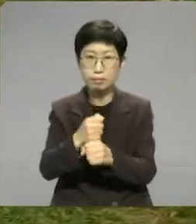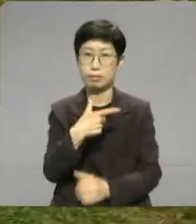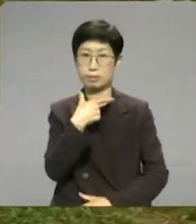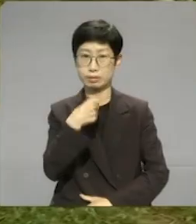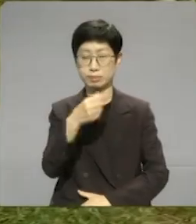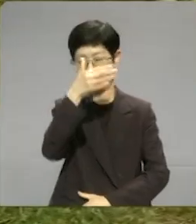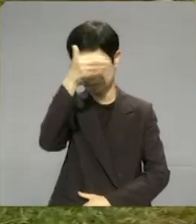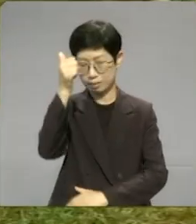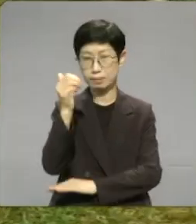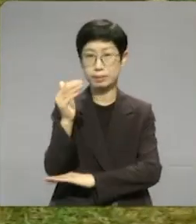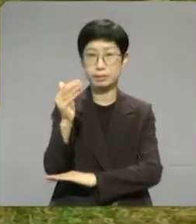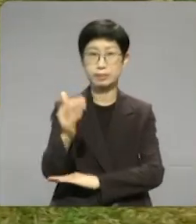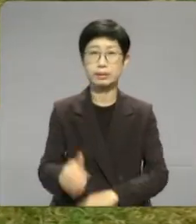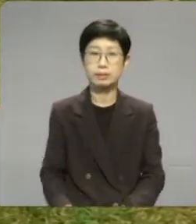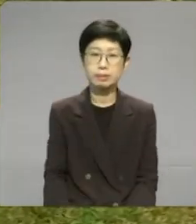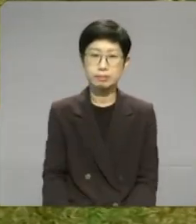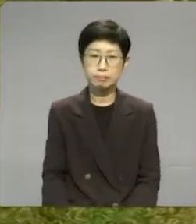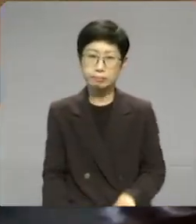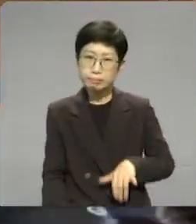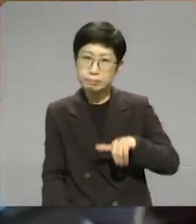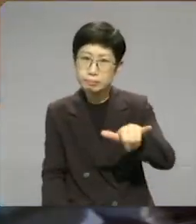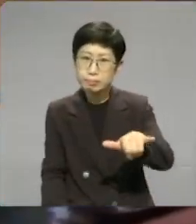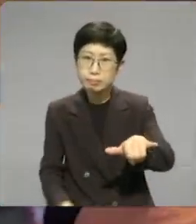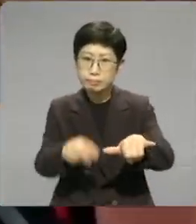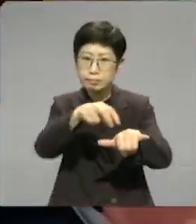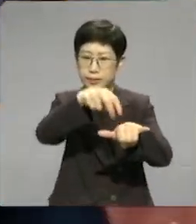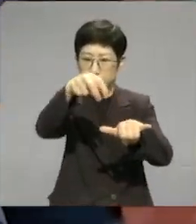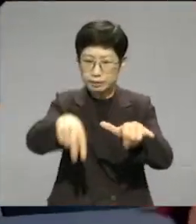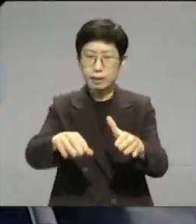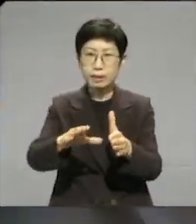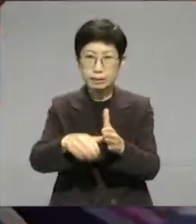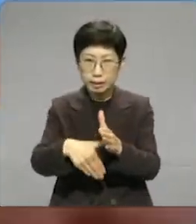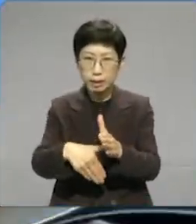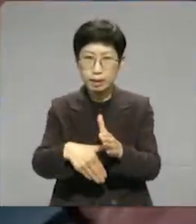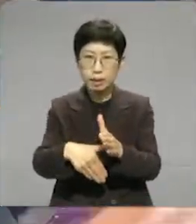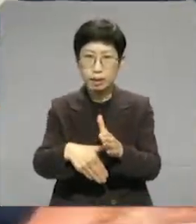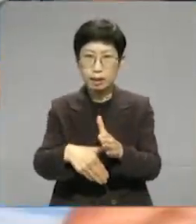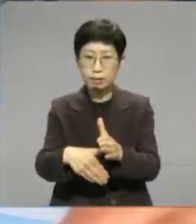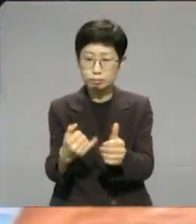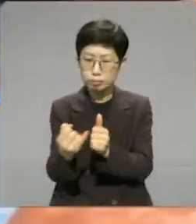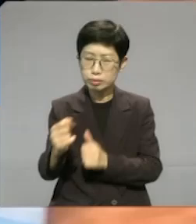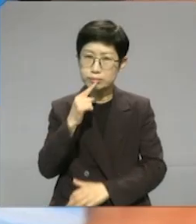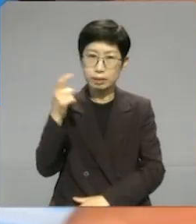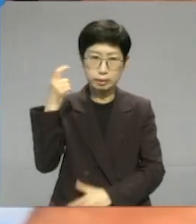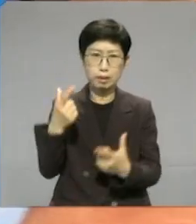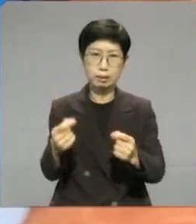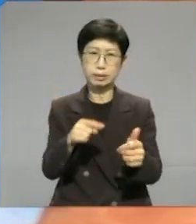싶었다는 할아버지. 비행기에서 뛰어내릴 때 빌리, 넌